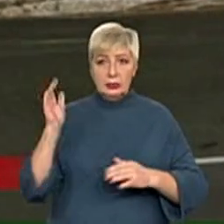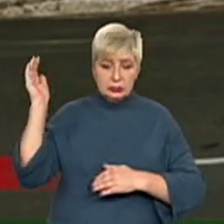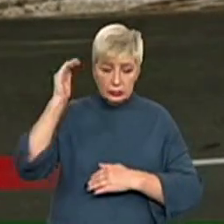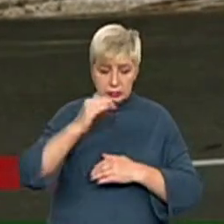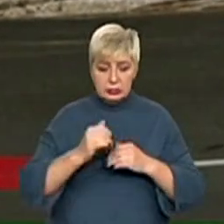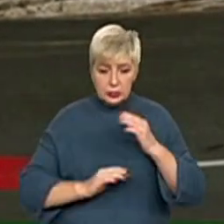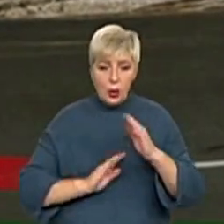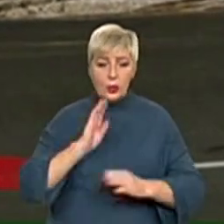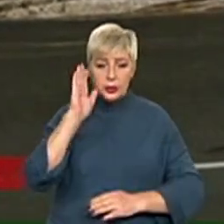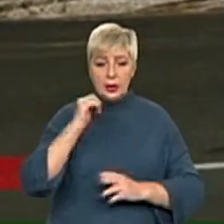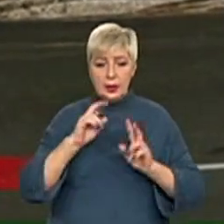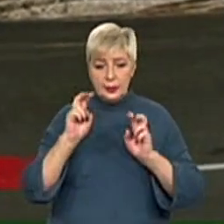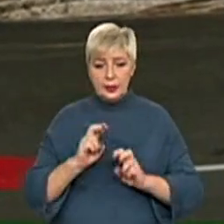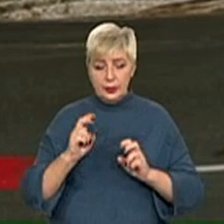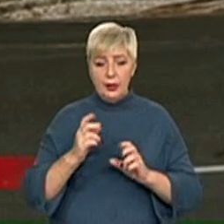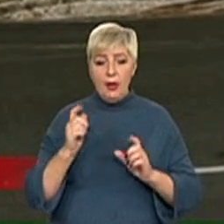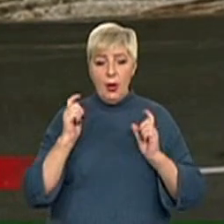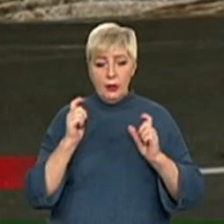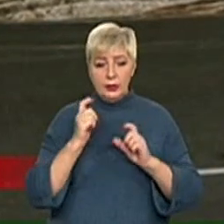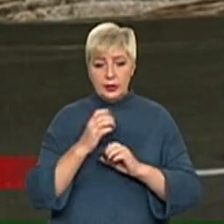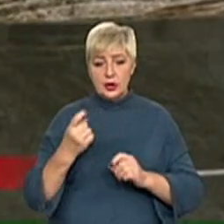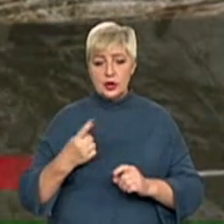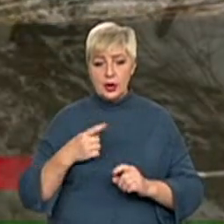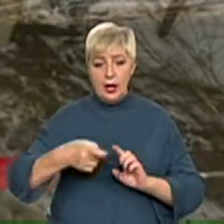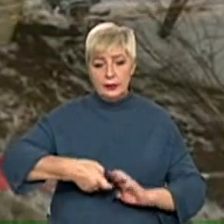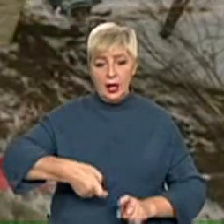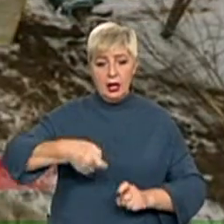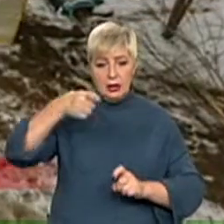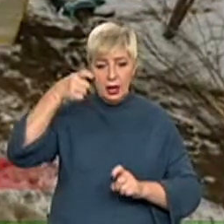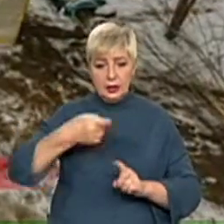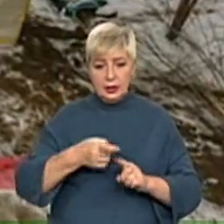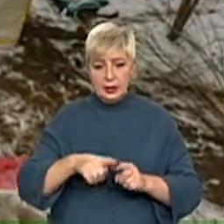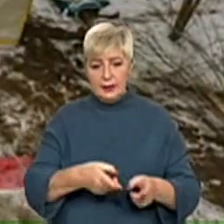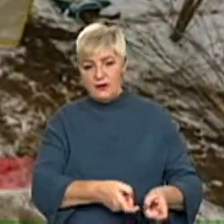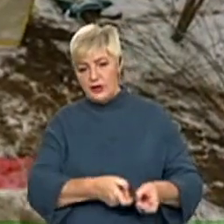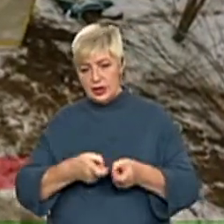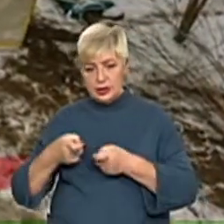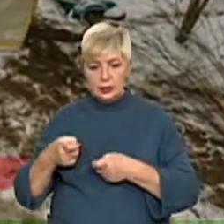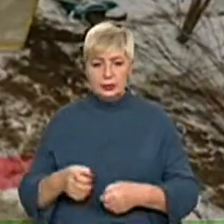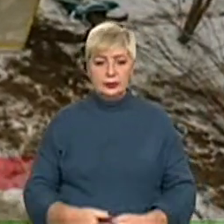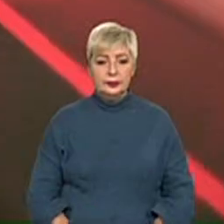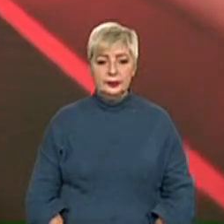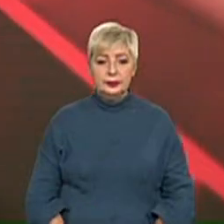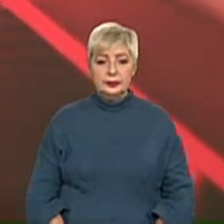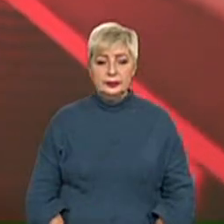чоловік пробув у вантажівці. Чекав на кран, який мав витягнути фуру з кювету.